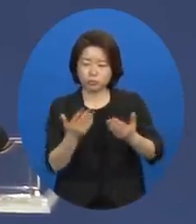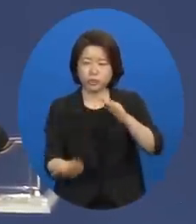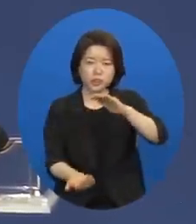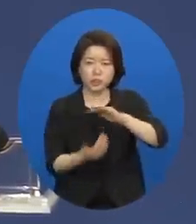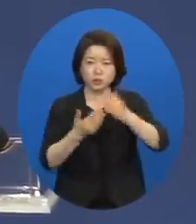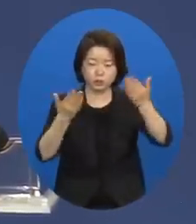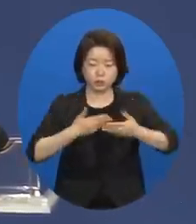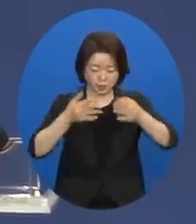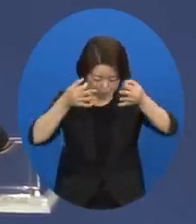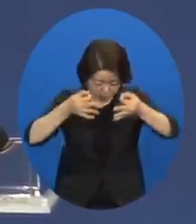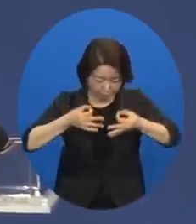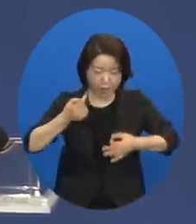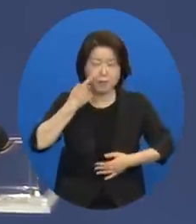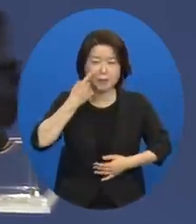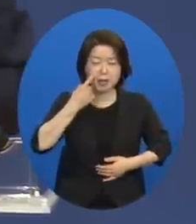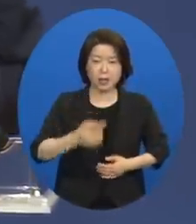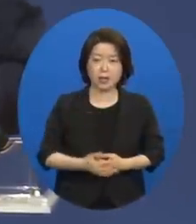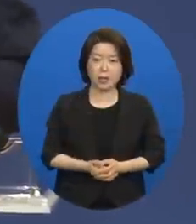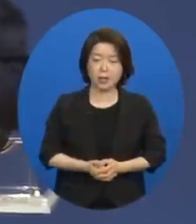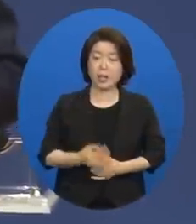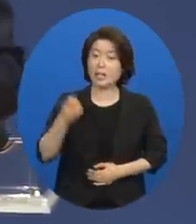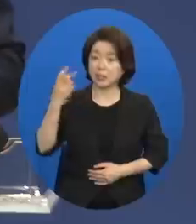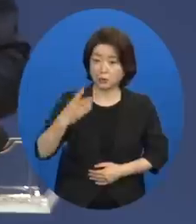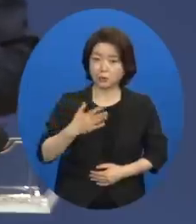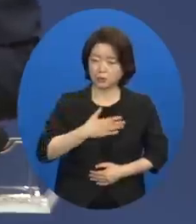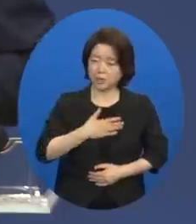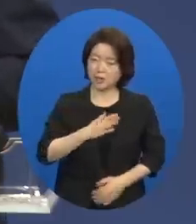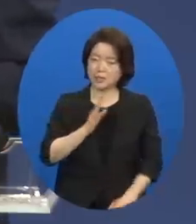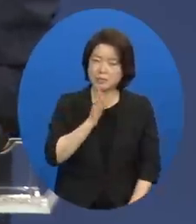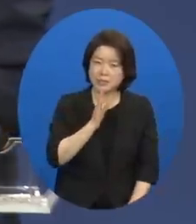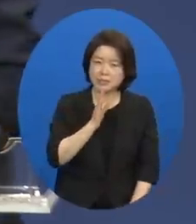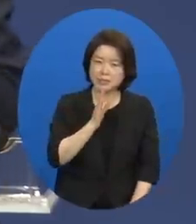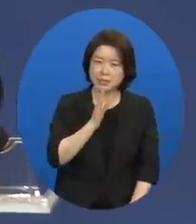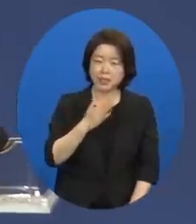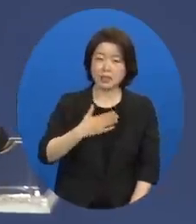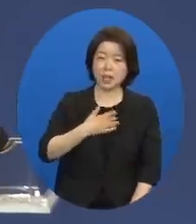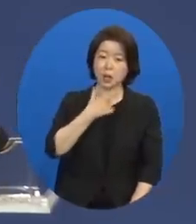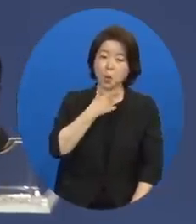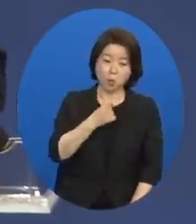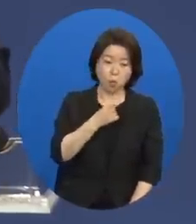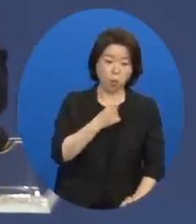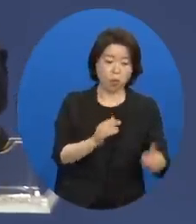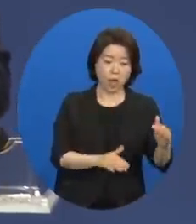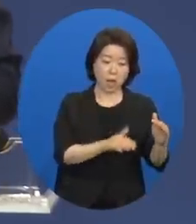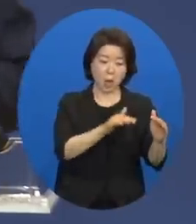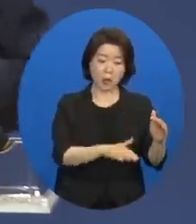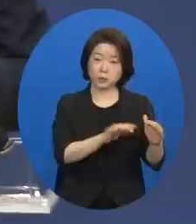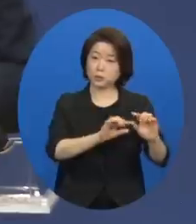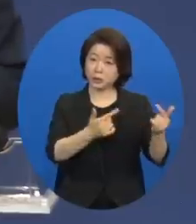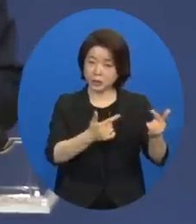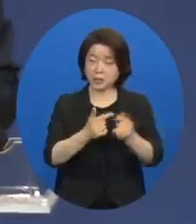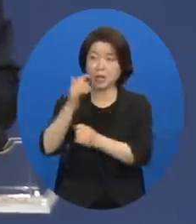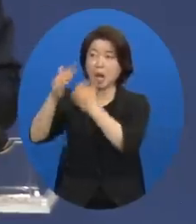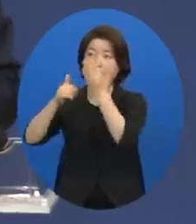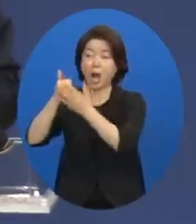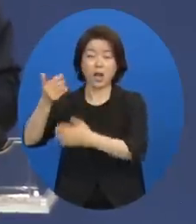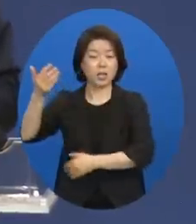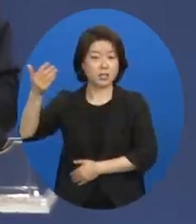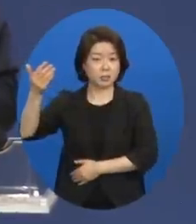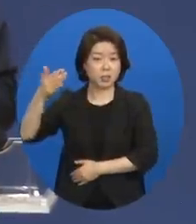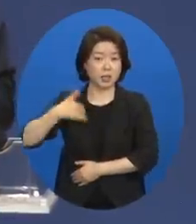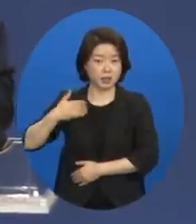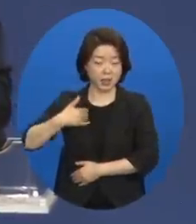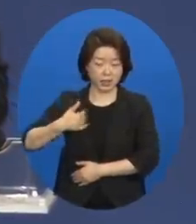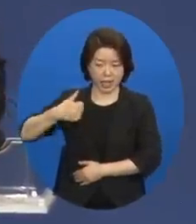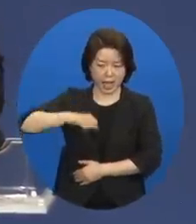한번 살펴보셔야 합니다. 그리고 나는 과연 내가 원하는 요만큼 수준이 아니라 하나님이 내게